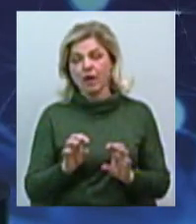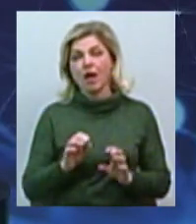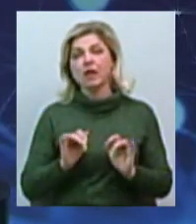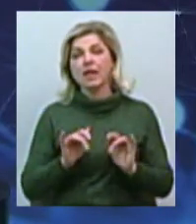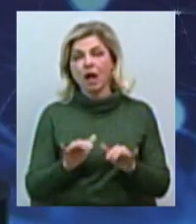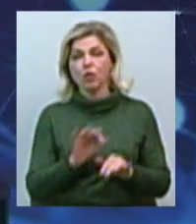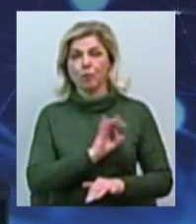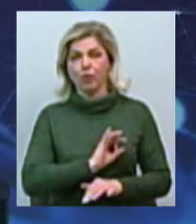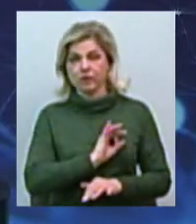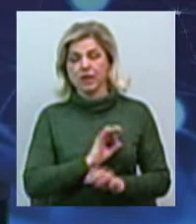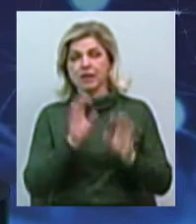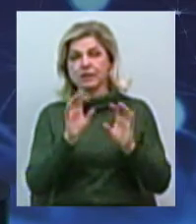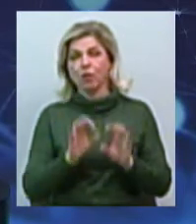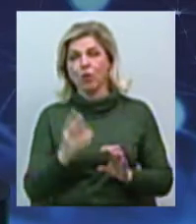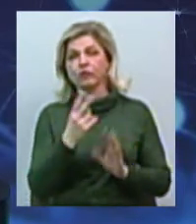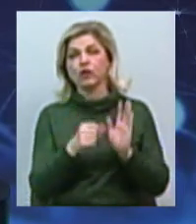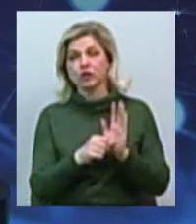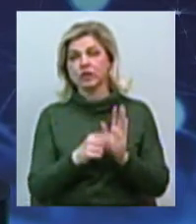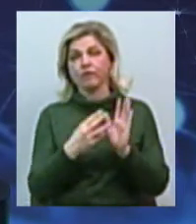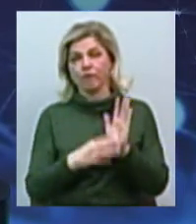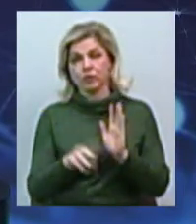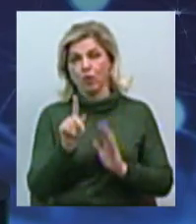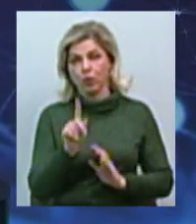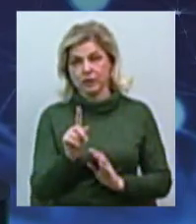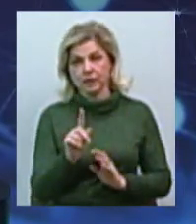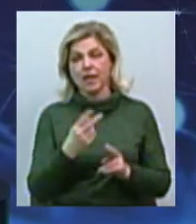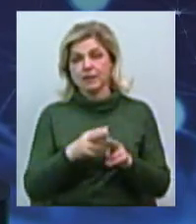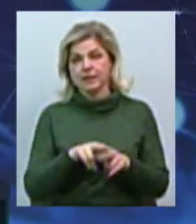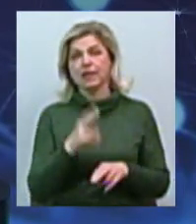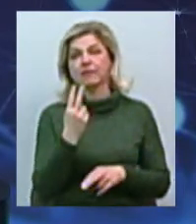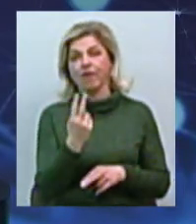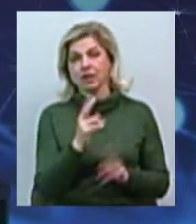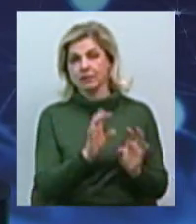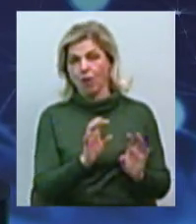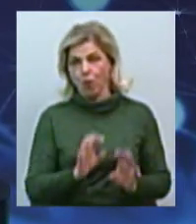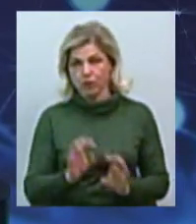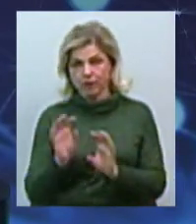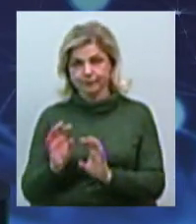Це закон 2681. Ці два закони. 15